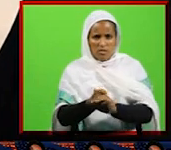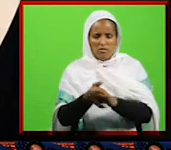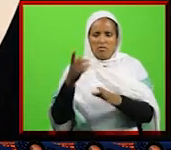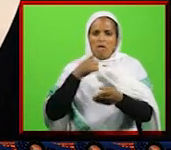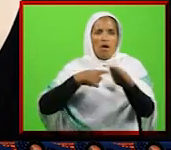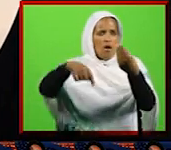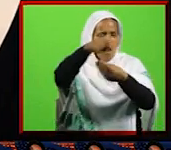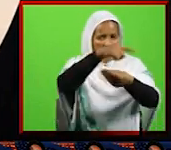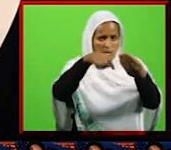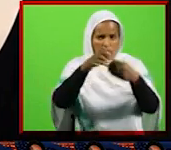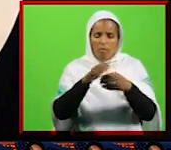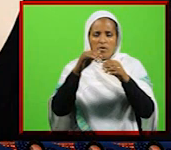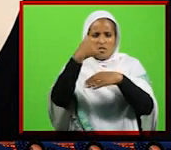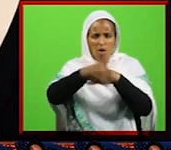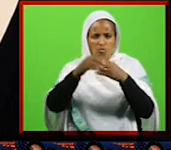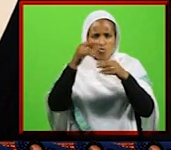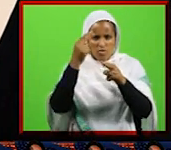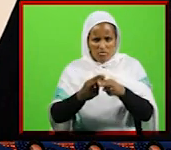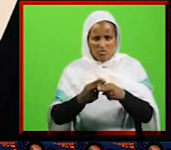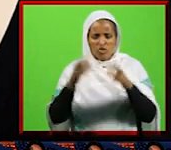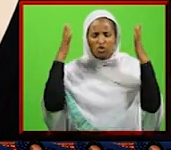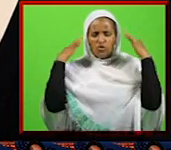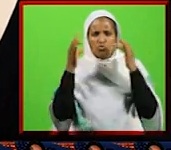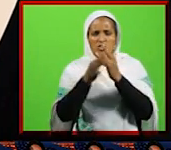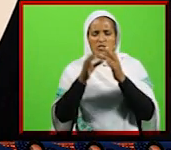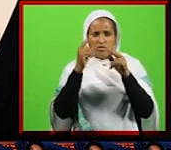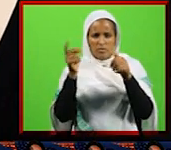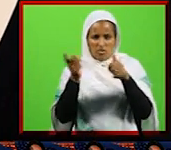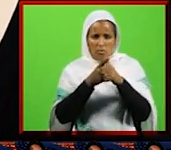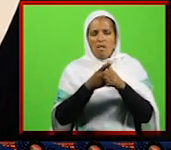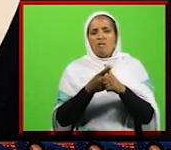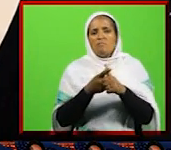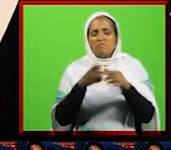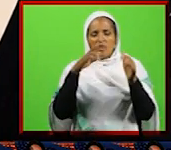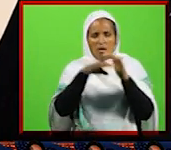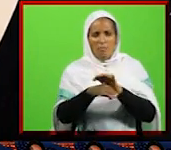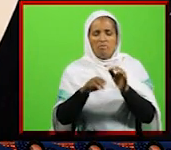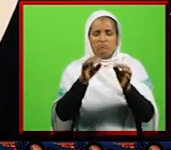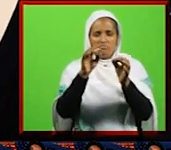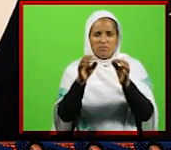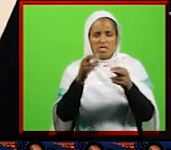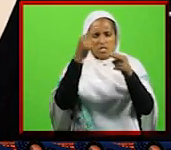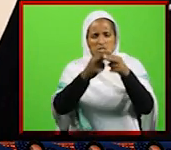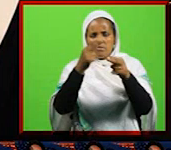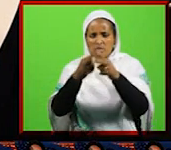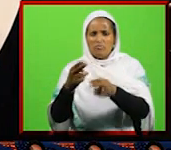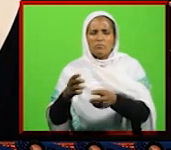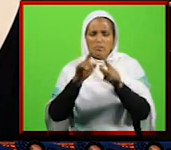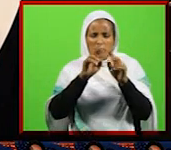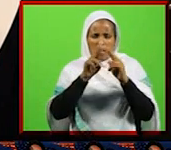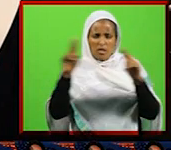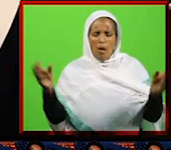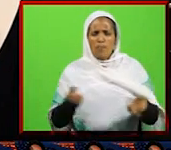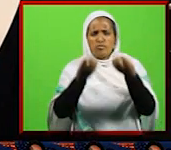አካባቢ የዳቦ ስም የሙሽሪት ስም መጀመሪያ ትገባለች። ስሞች የሚወጡ አሉ፣ በጣም ብዙ ስሞች